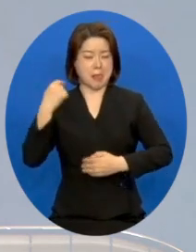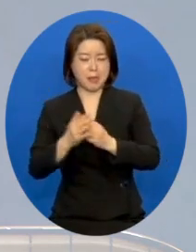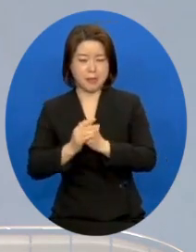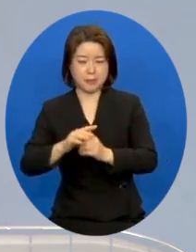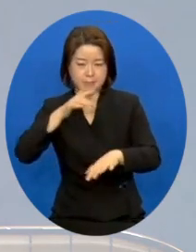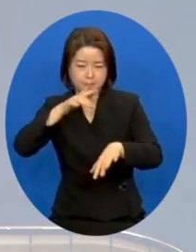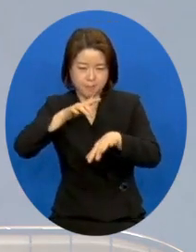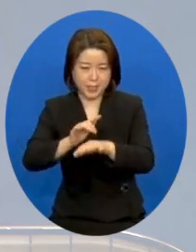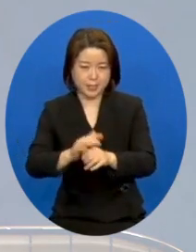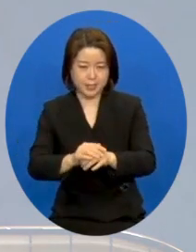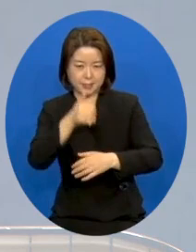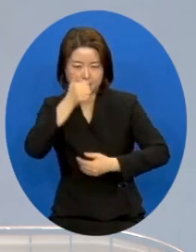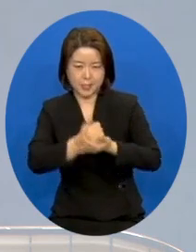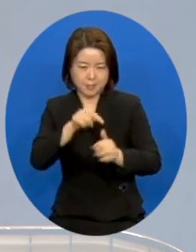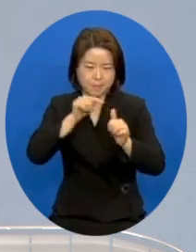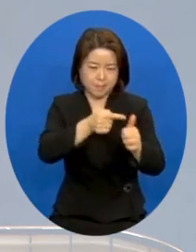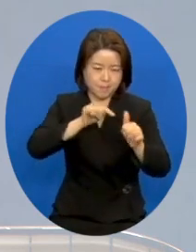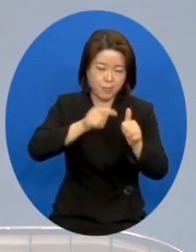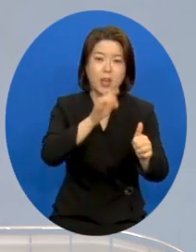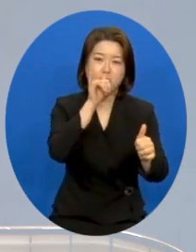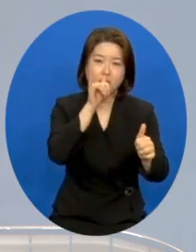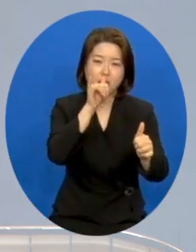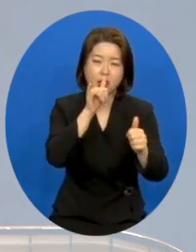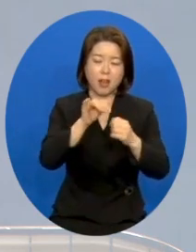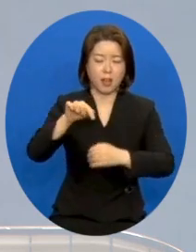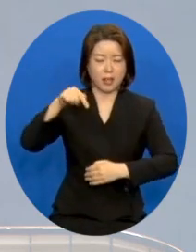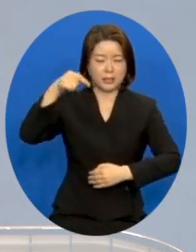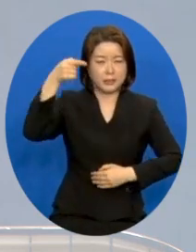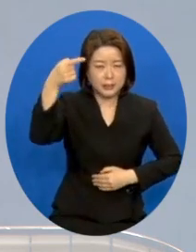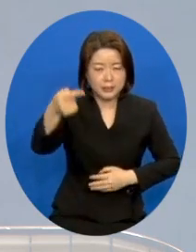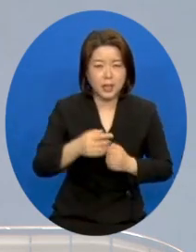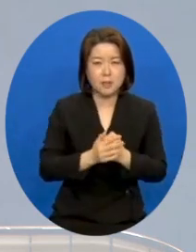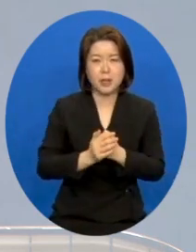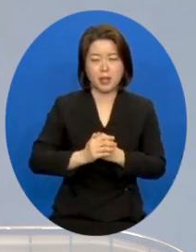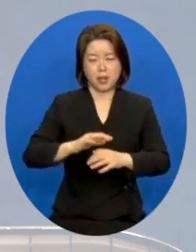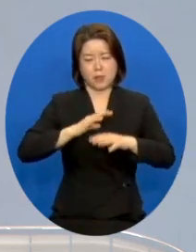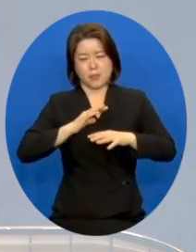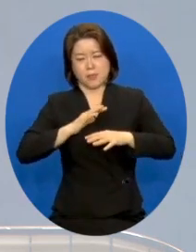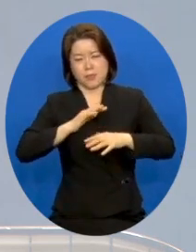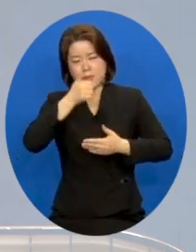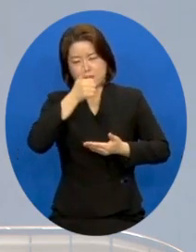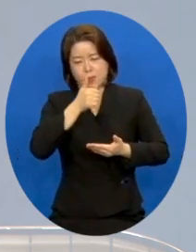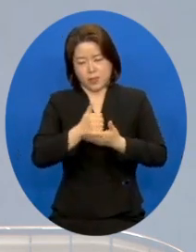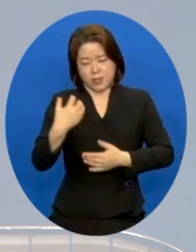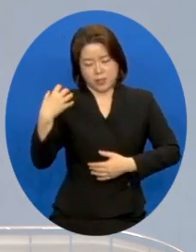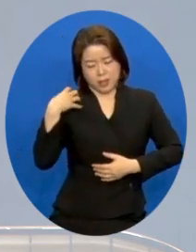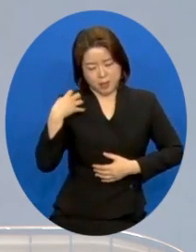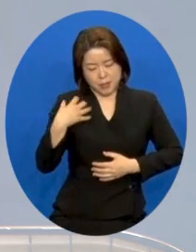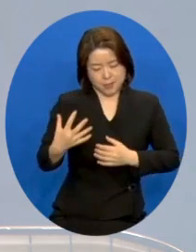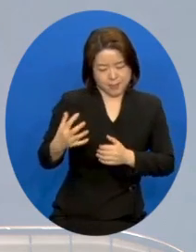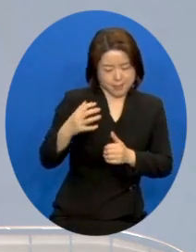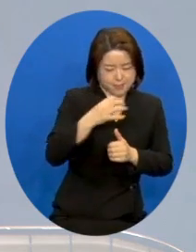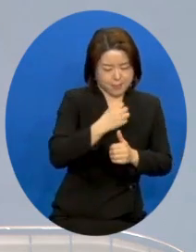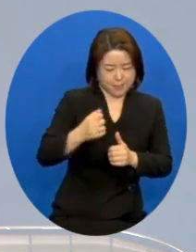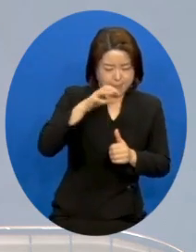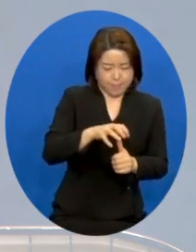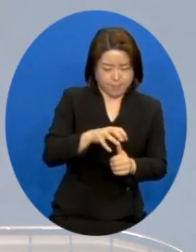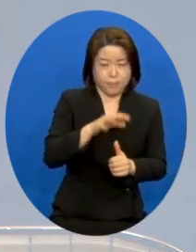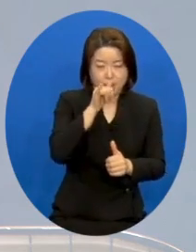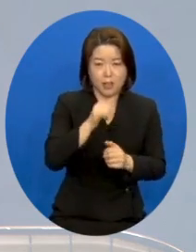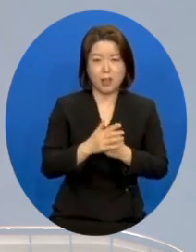만들어요 그 다음에는 무서운 죄책감에 여러분을 꽁꽁 묶어 요 나체의 지었어